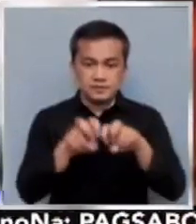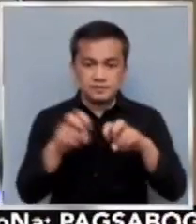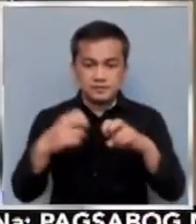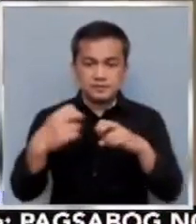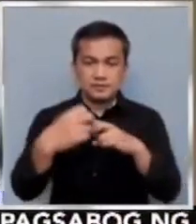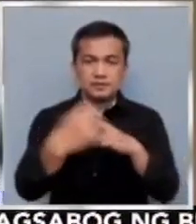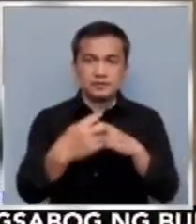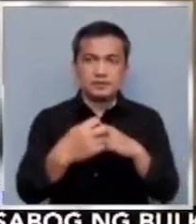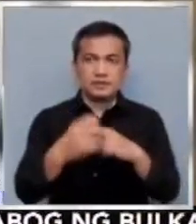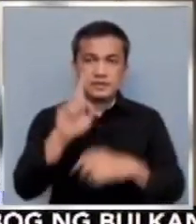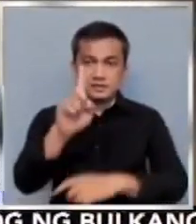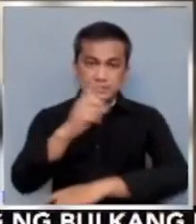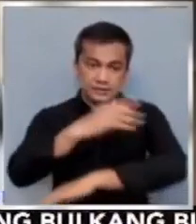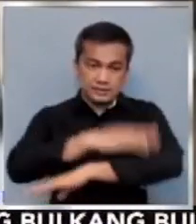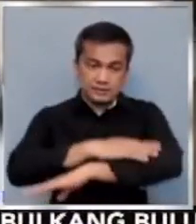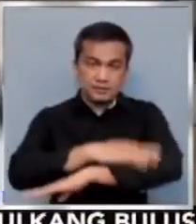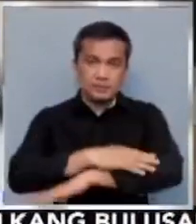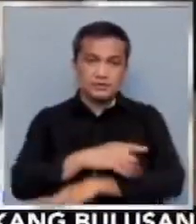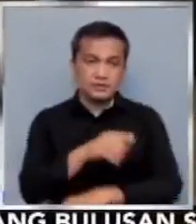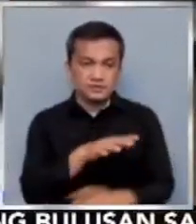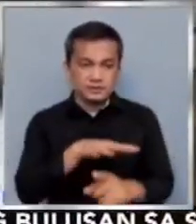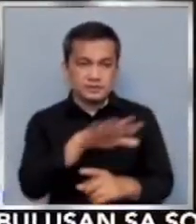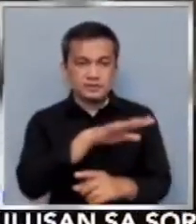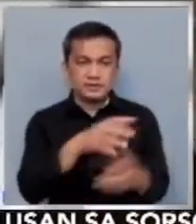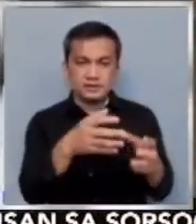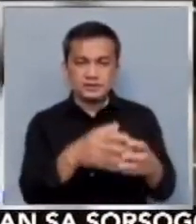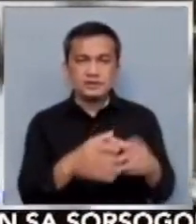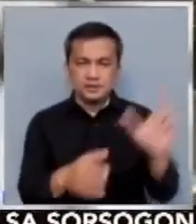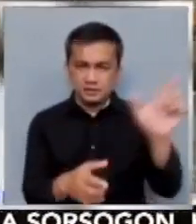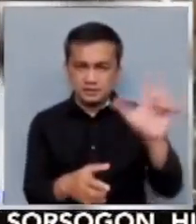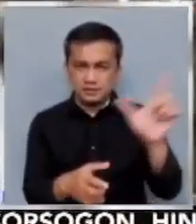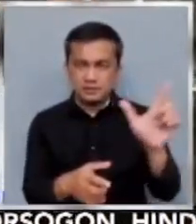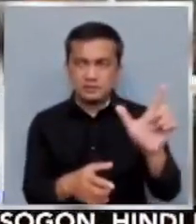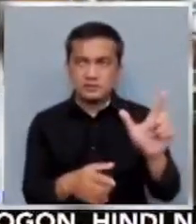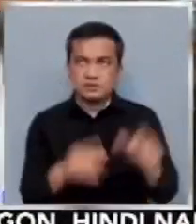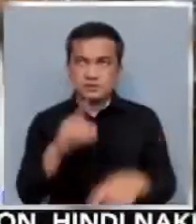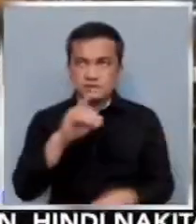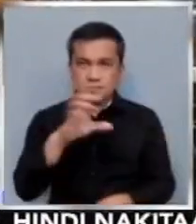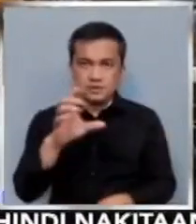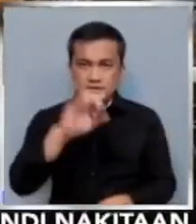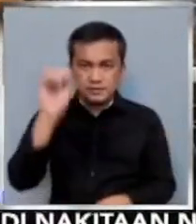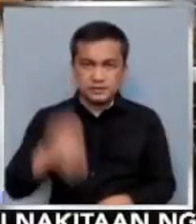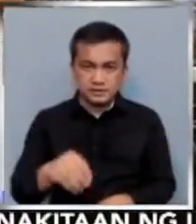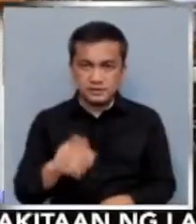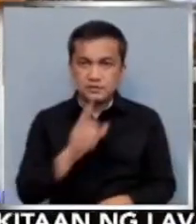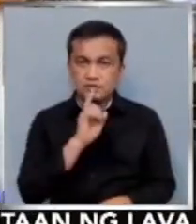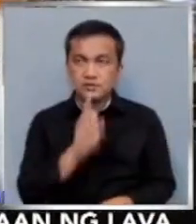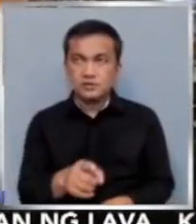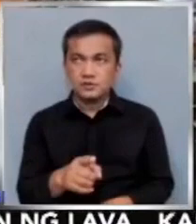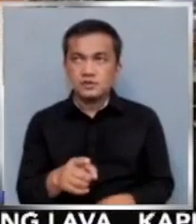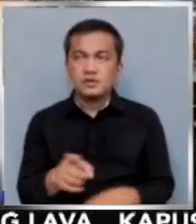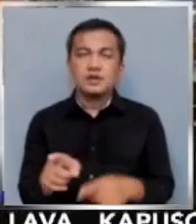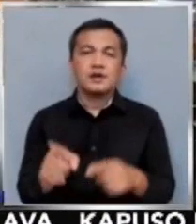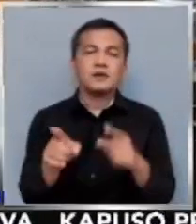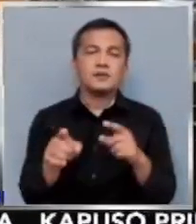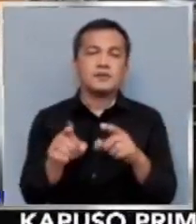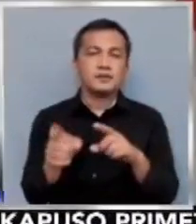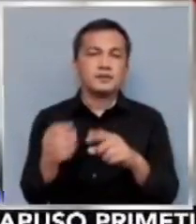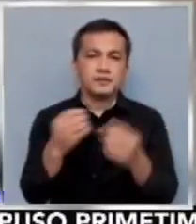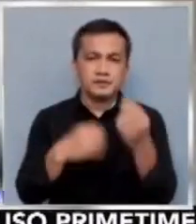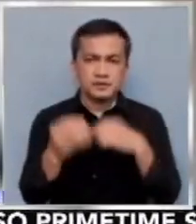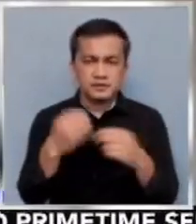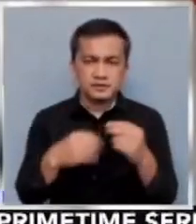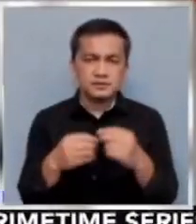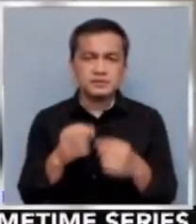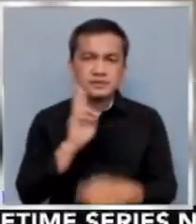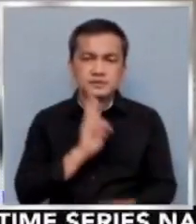lamesa. Para sa kanila, panahon na raw na i-100% na talaga ang operasyon ng mga indoor establishments. Sin